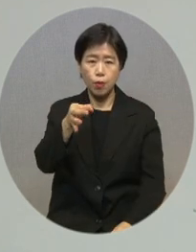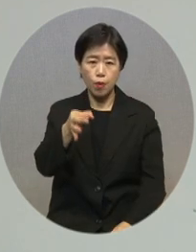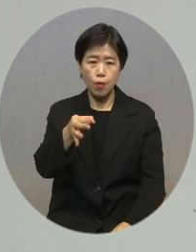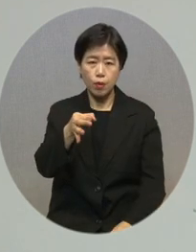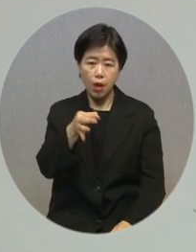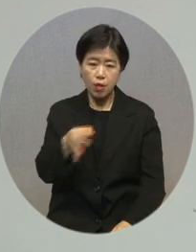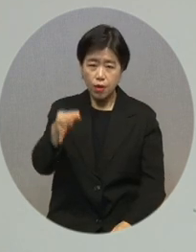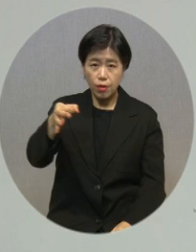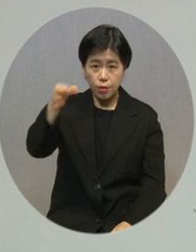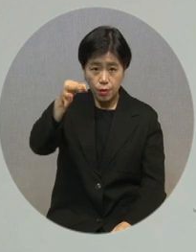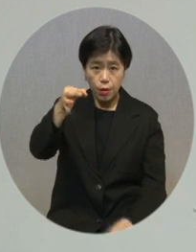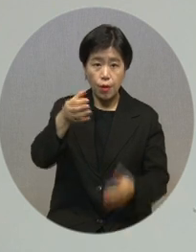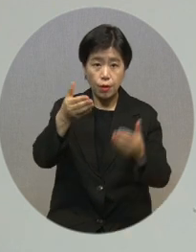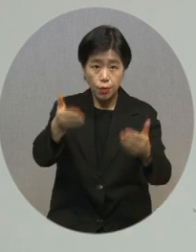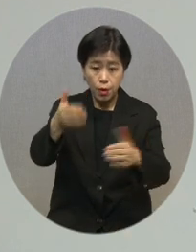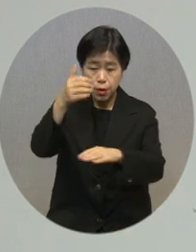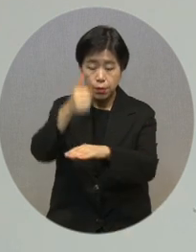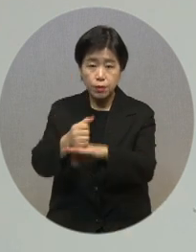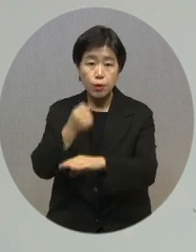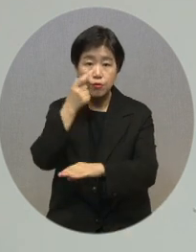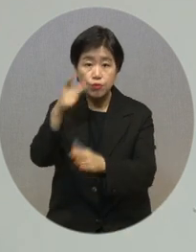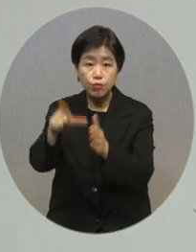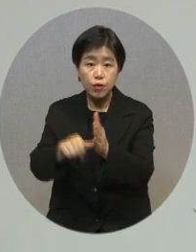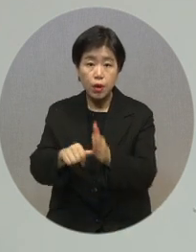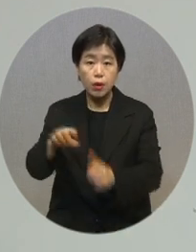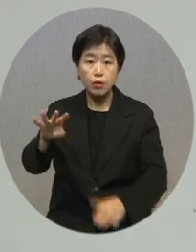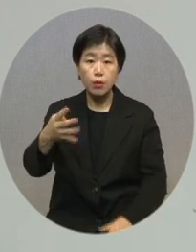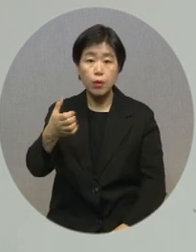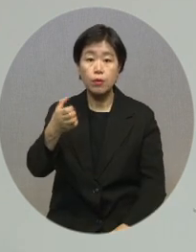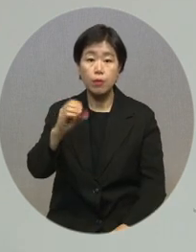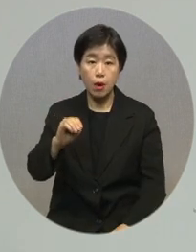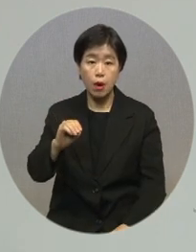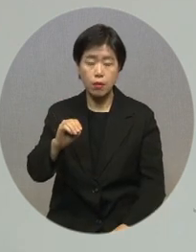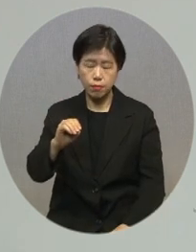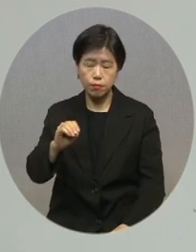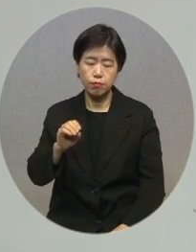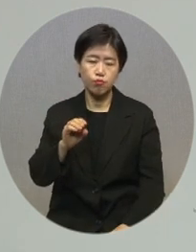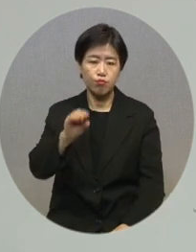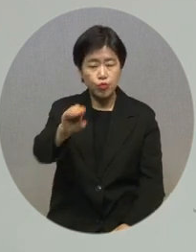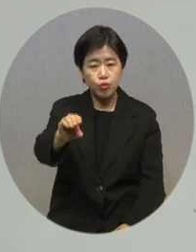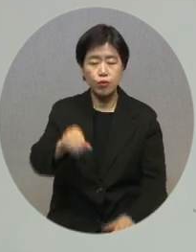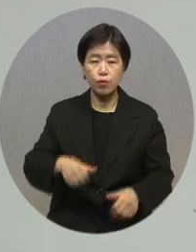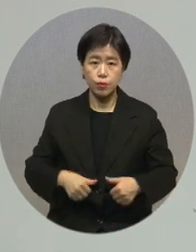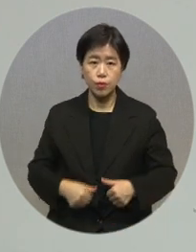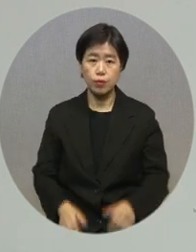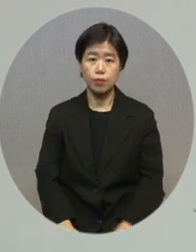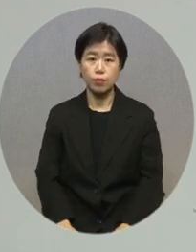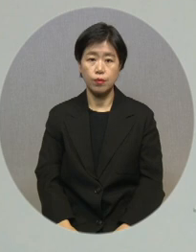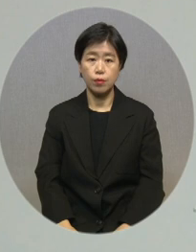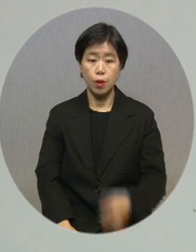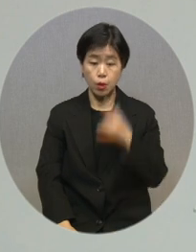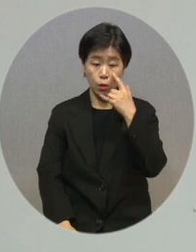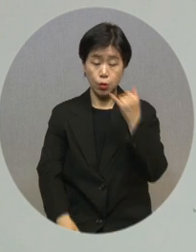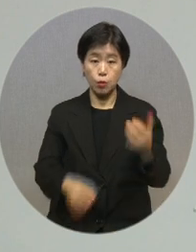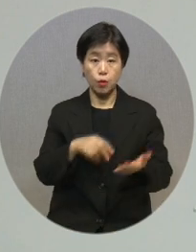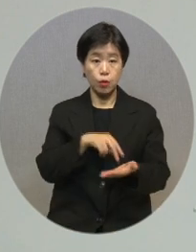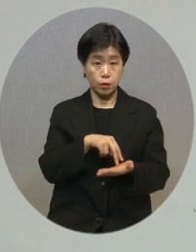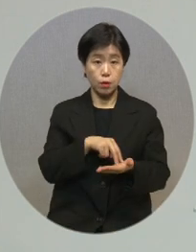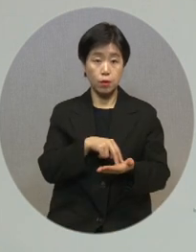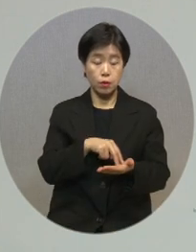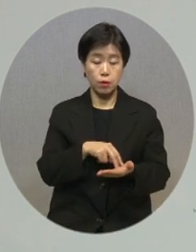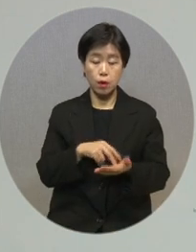그 달에는 450만 원까지 최대한 그렇게 해서 부모가 그 육아휴직을 쓰면서 그러니까 어느